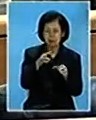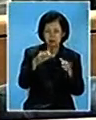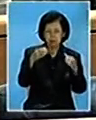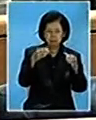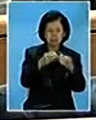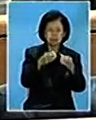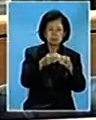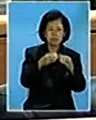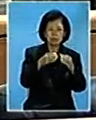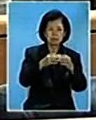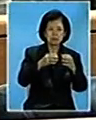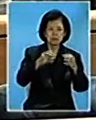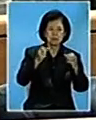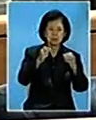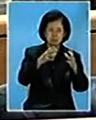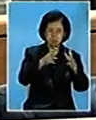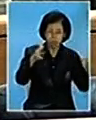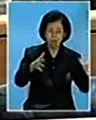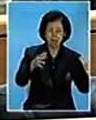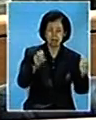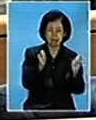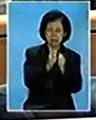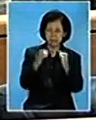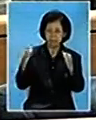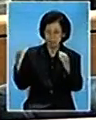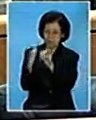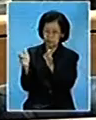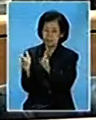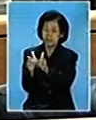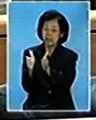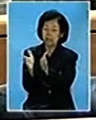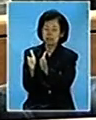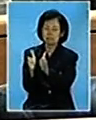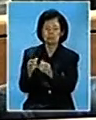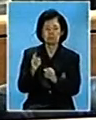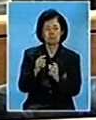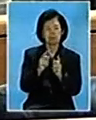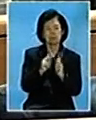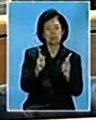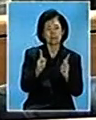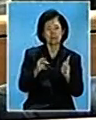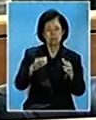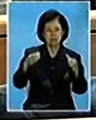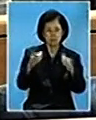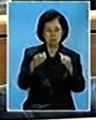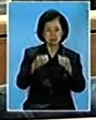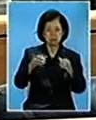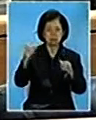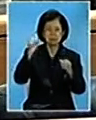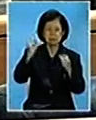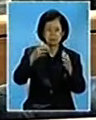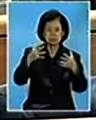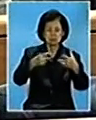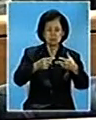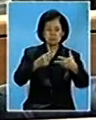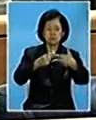รคเล็กๆที่รวมกันเป็นพรรคร่วมรัฐบาลเนี่ยจะมีโอกาสเป็นกรรมการสรรหาแต่พรรคที่มีคะแนนเสียงเป็นอันดับ2เนี่ยไม่ว่าพรร